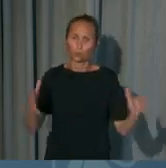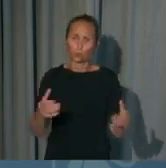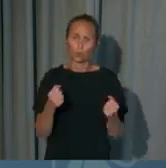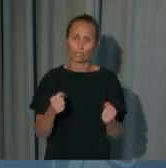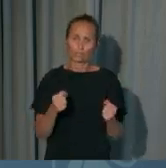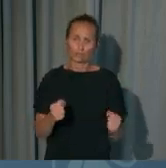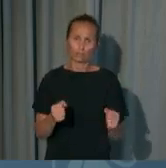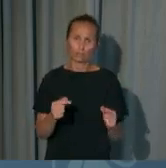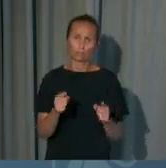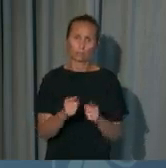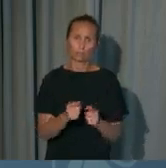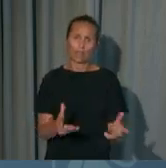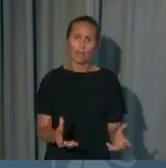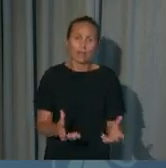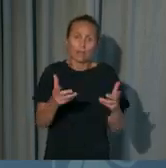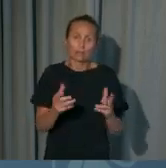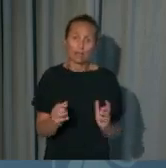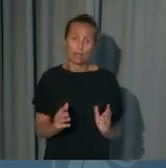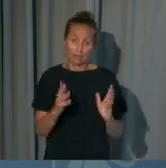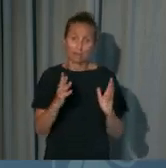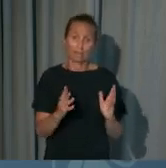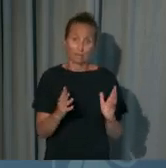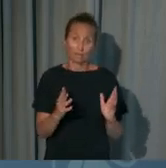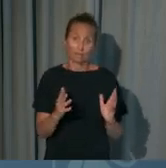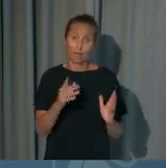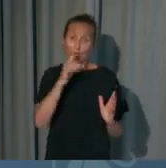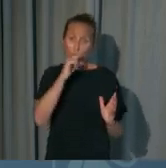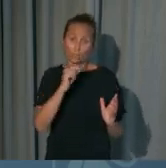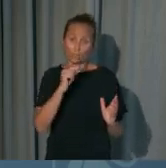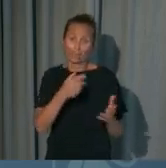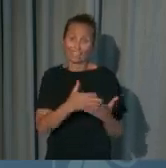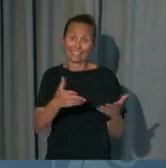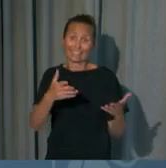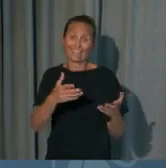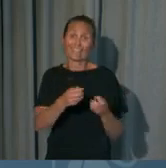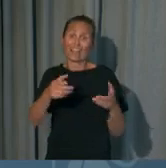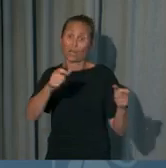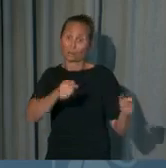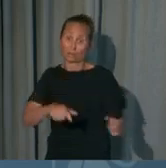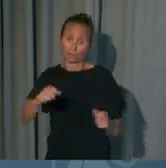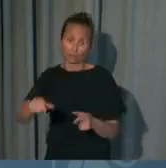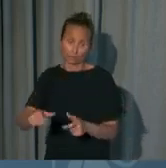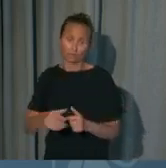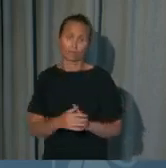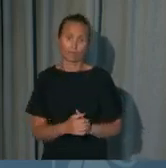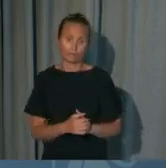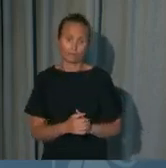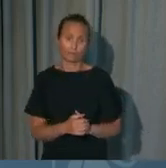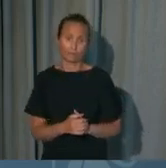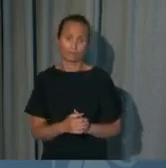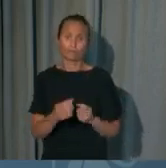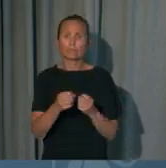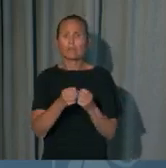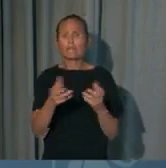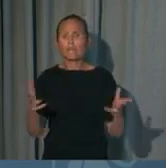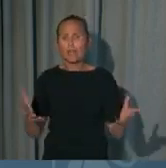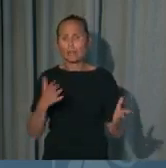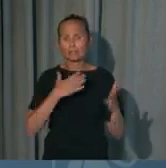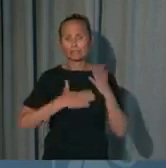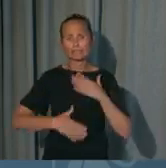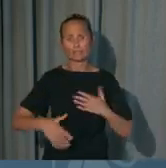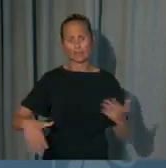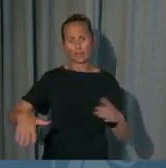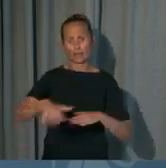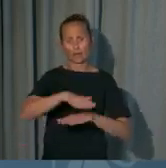innsats for å redde liv og sørge for at vi ikke mistet enda flere. Det var flere sivile